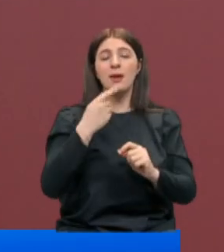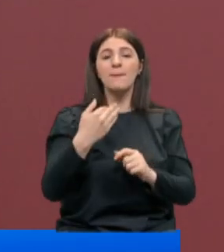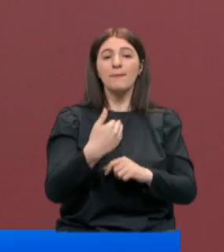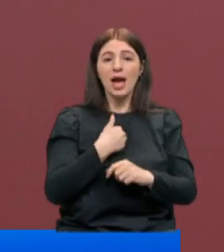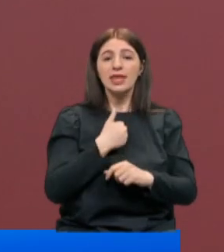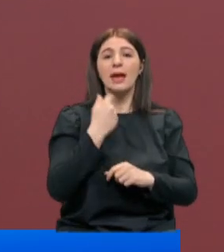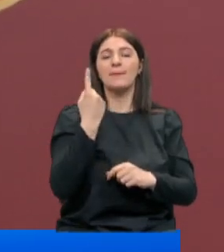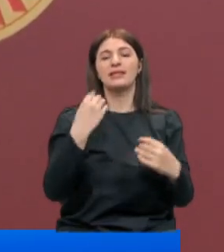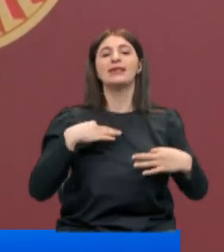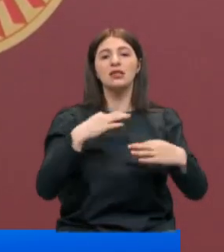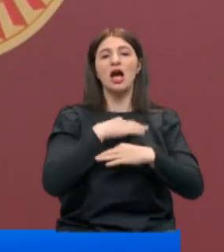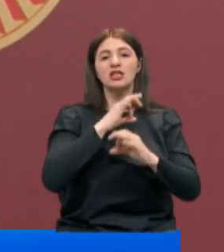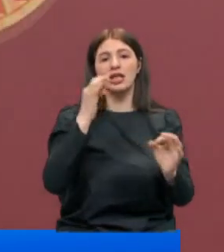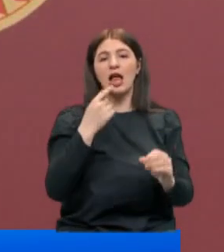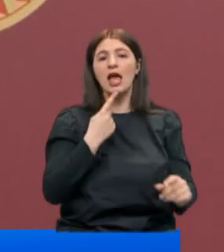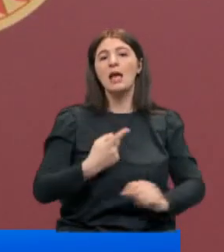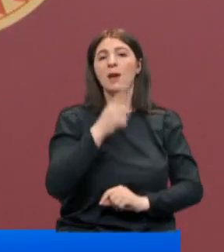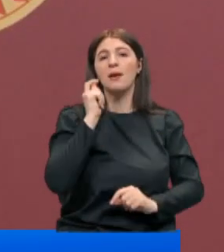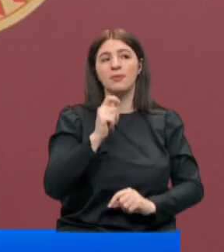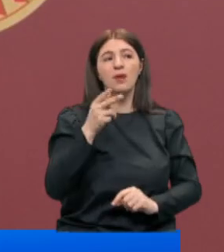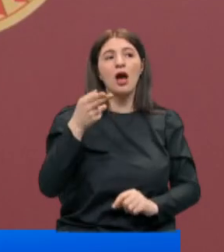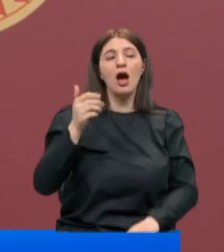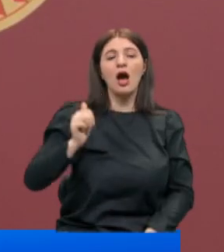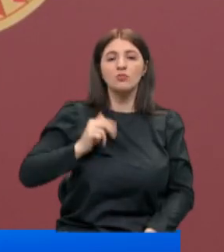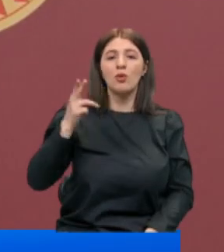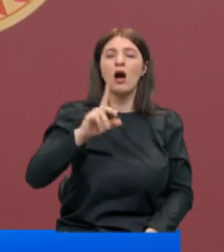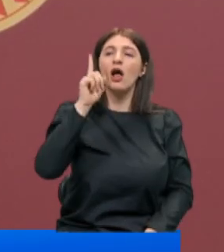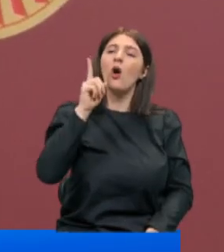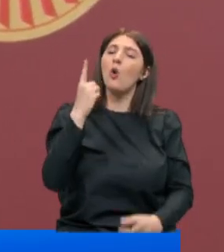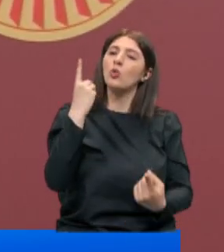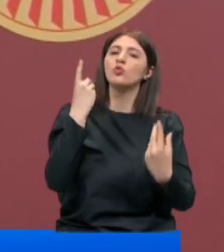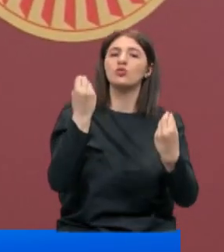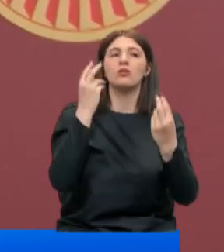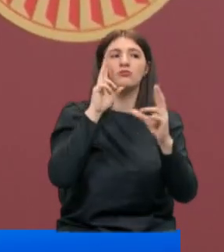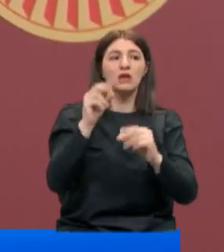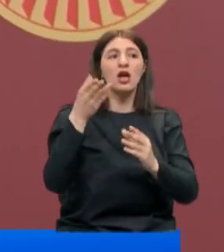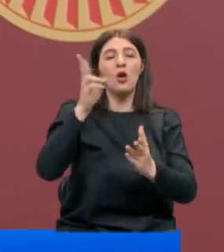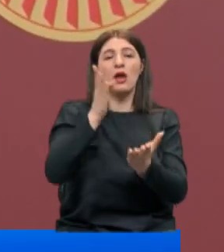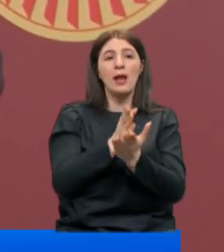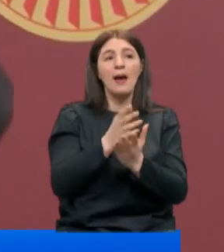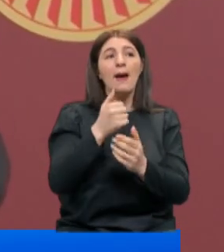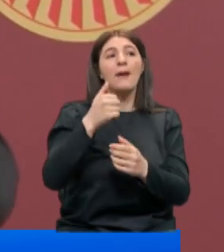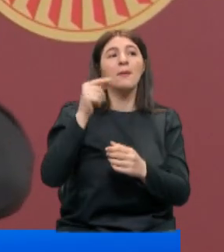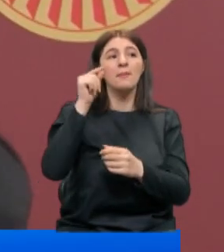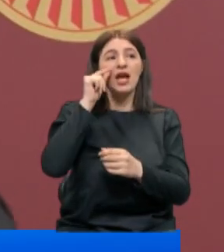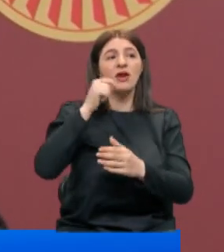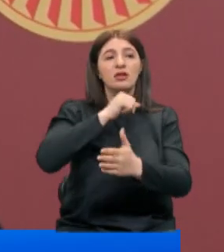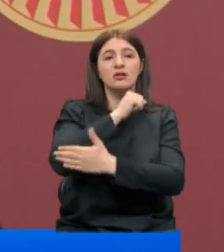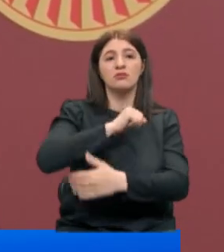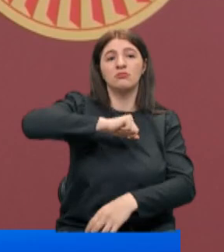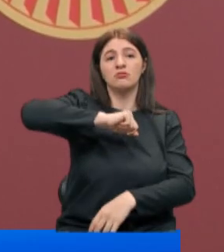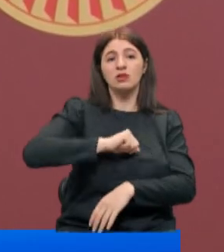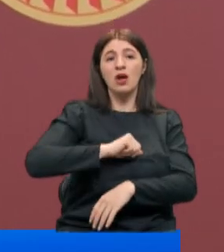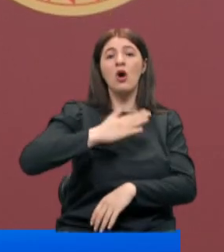Ben de bir Sağ en sık ihbarı yapayım şehidimizin Allahım Nur Gölü'nde yatırsın cenazesi ve efendidir şeyini tapuda